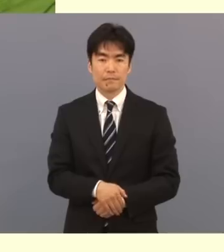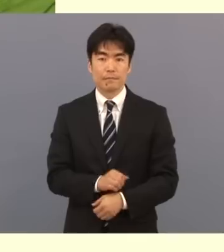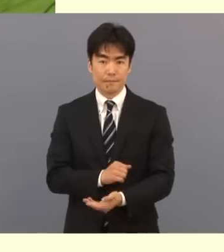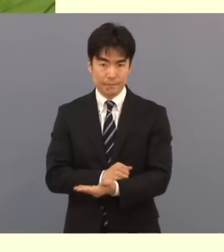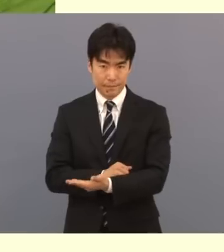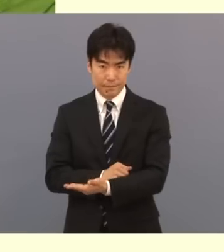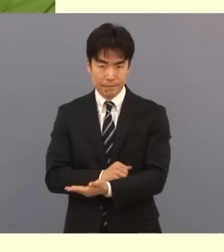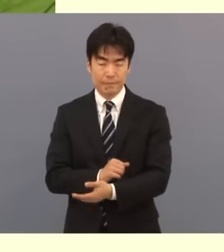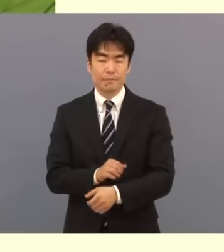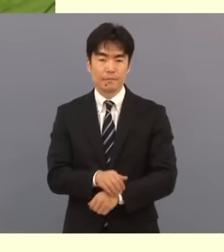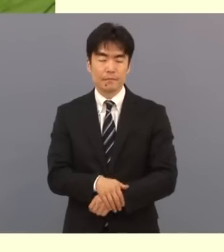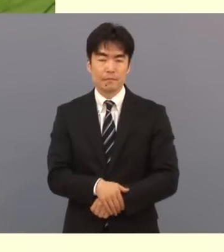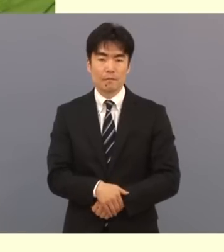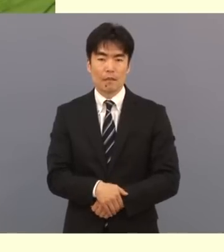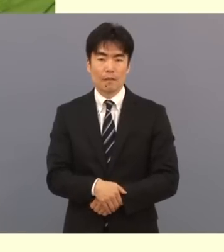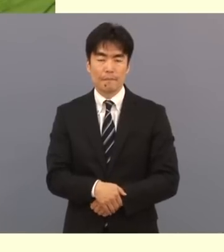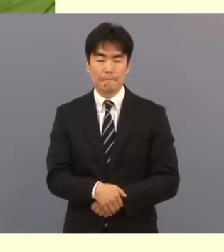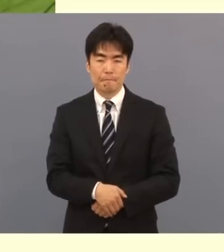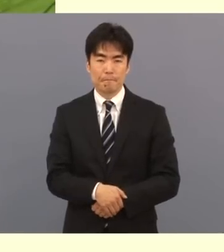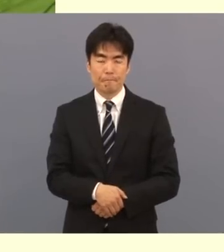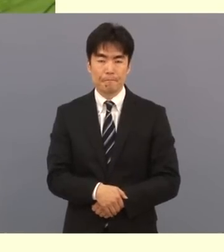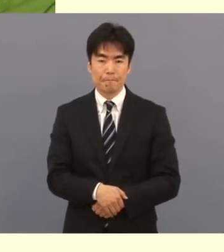越谷いちご一会、